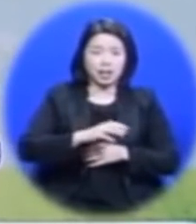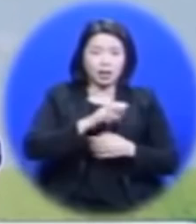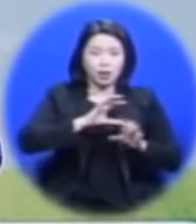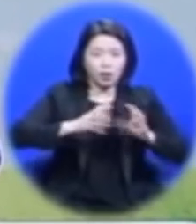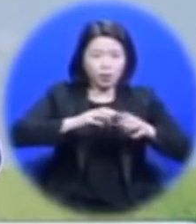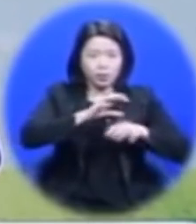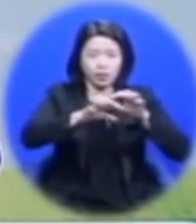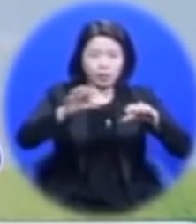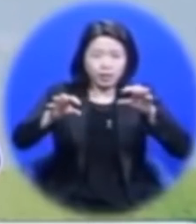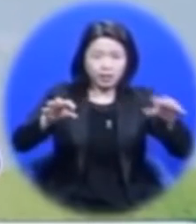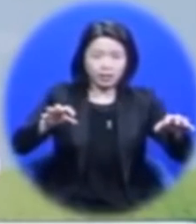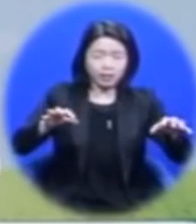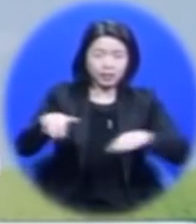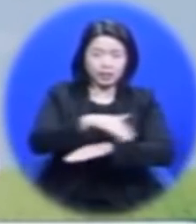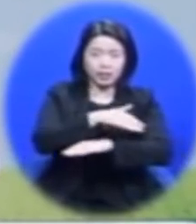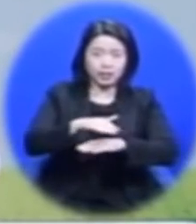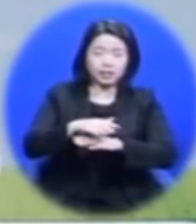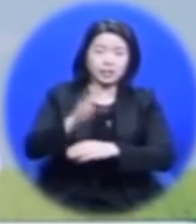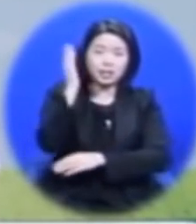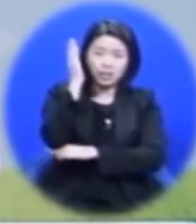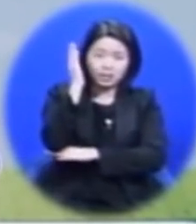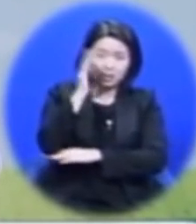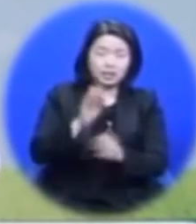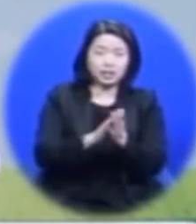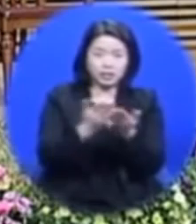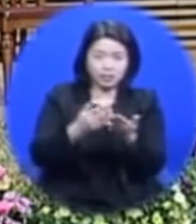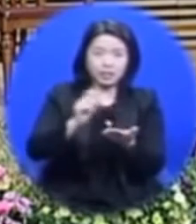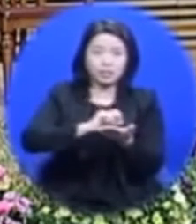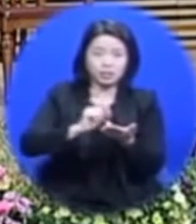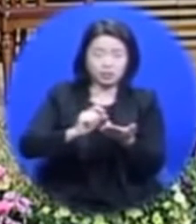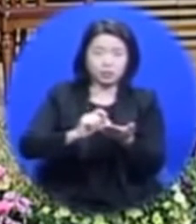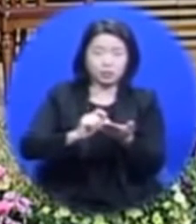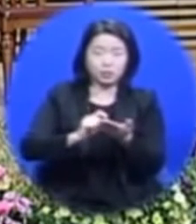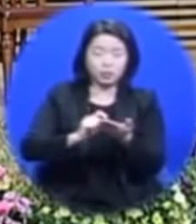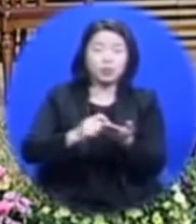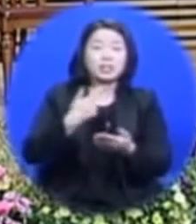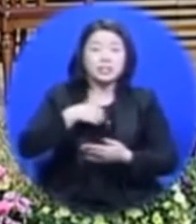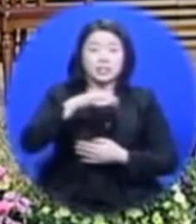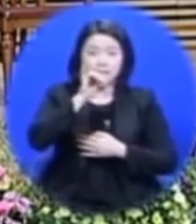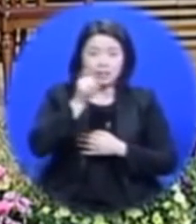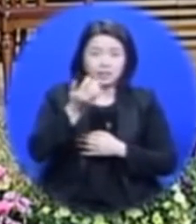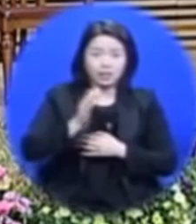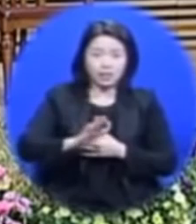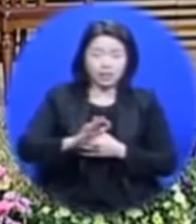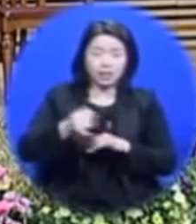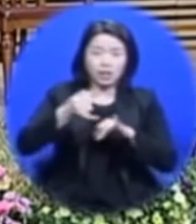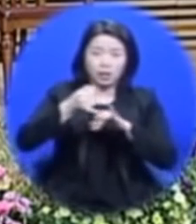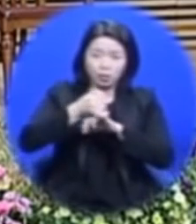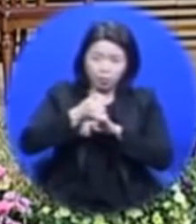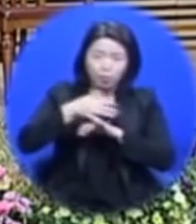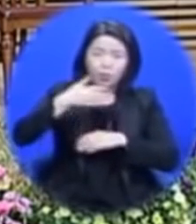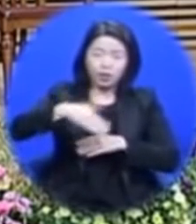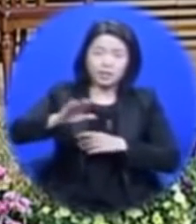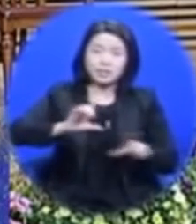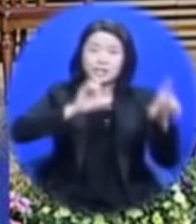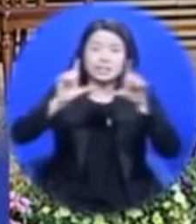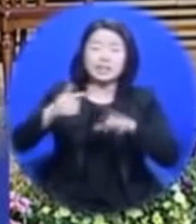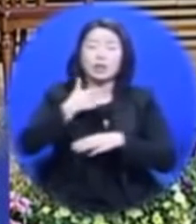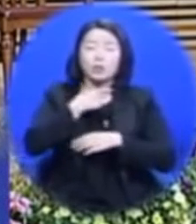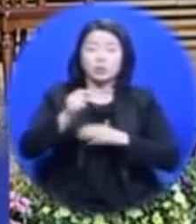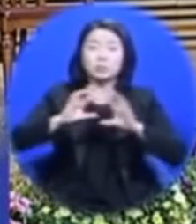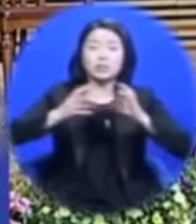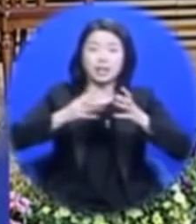다니면서 강연도 하고 또 책도 쓰고 해봤는데 꼭 가서 살고 싶은 나라가